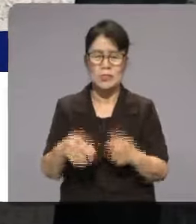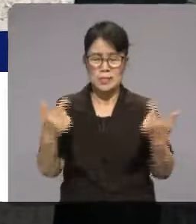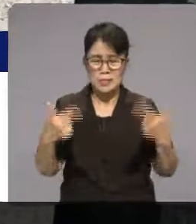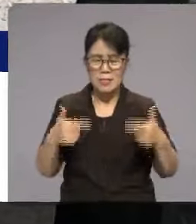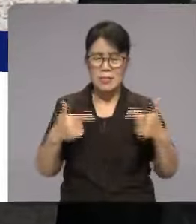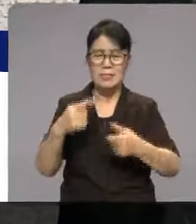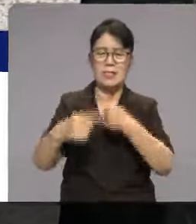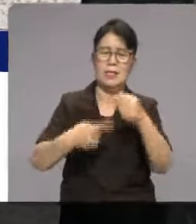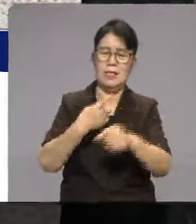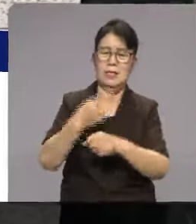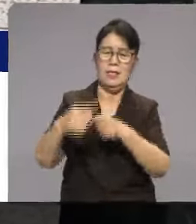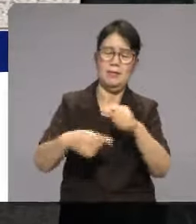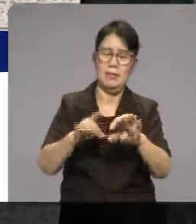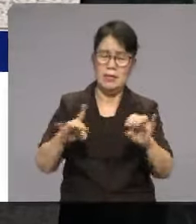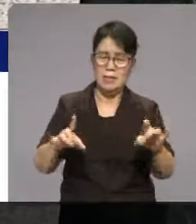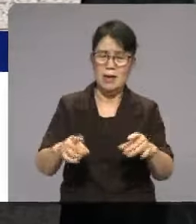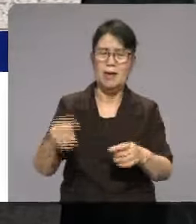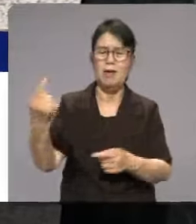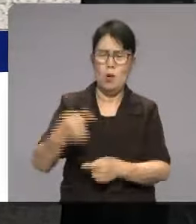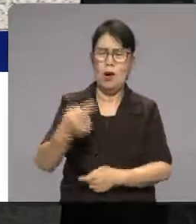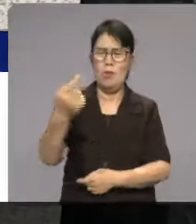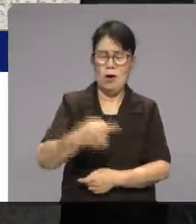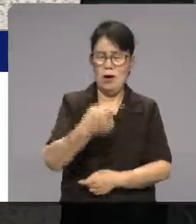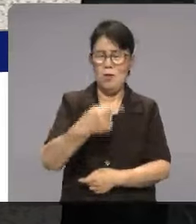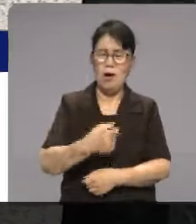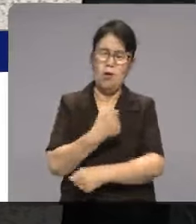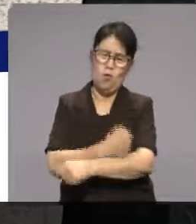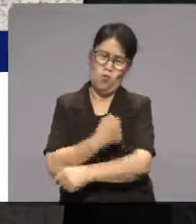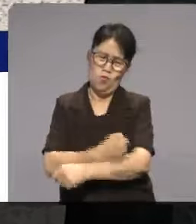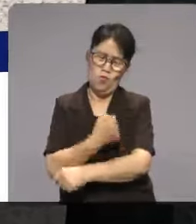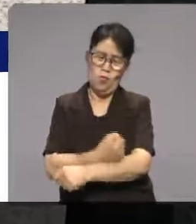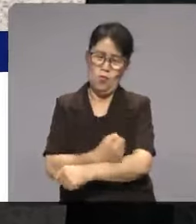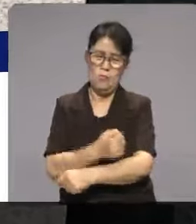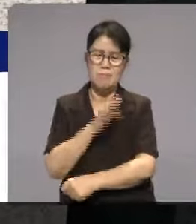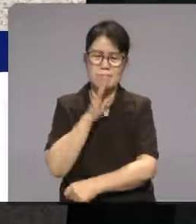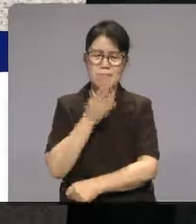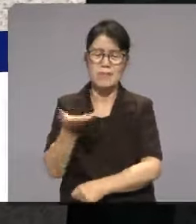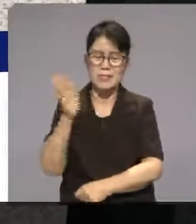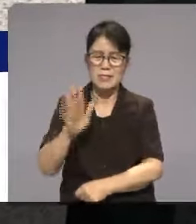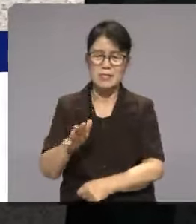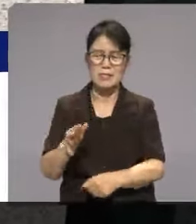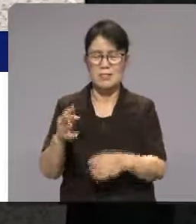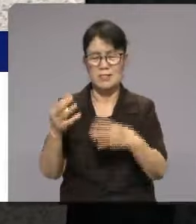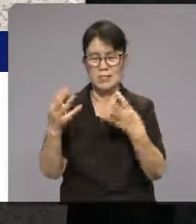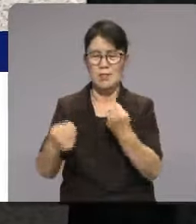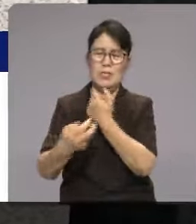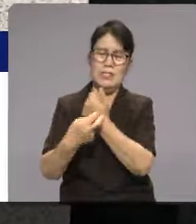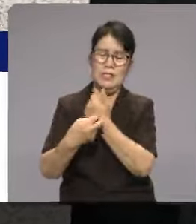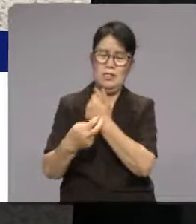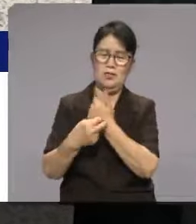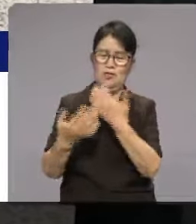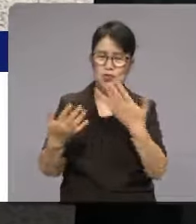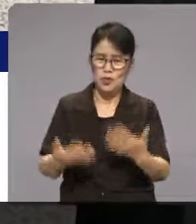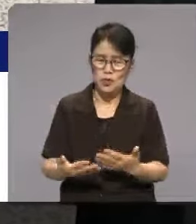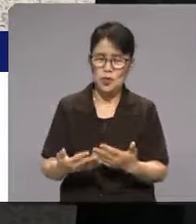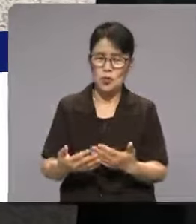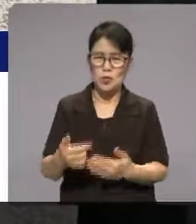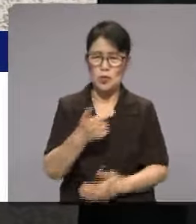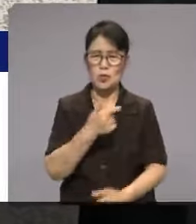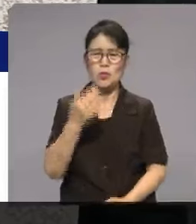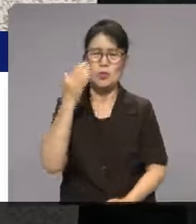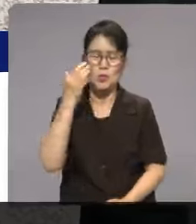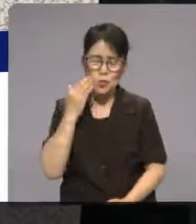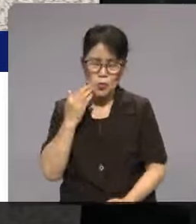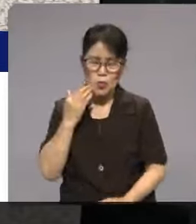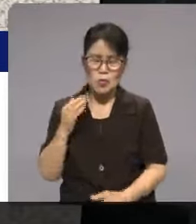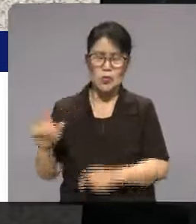앞으로도 이렇게 해마다 자주 오셔가지고 고생스럽지만 많이 좀 진료 좀 해주시고